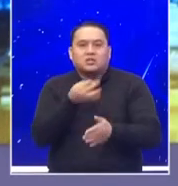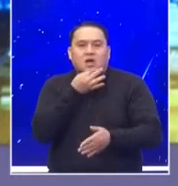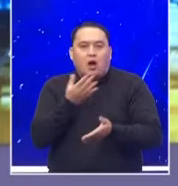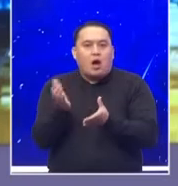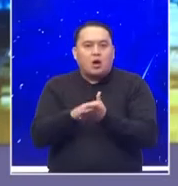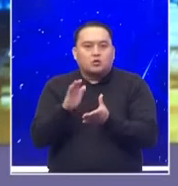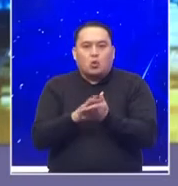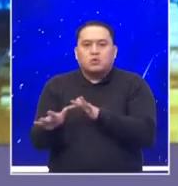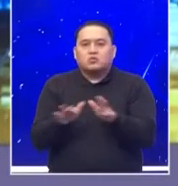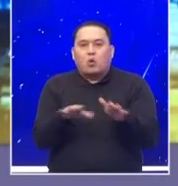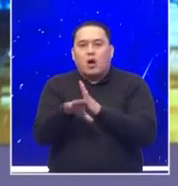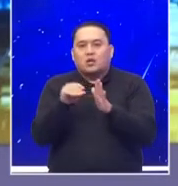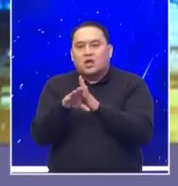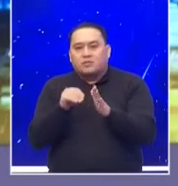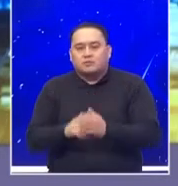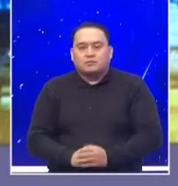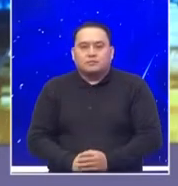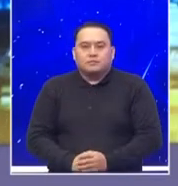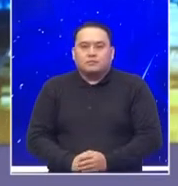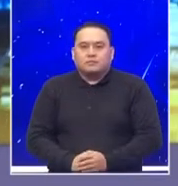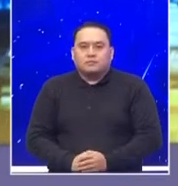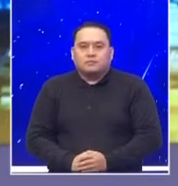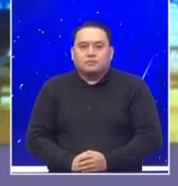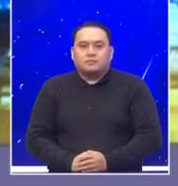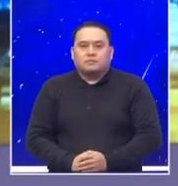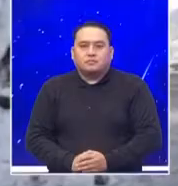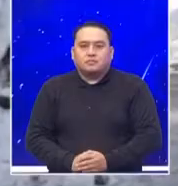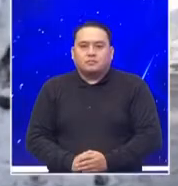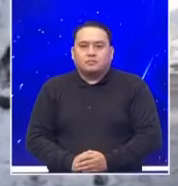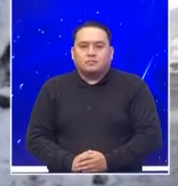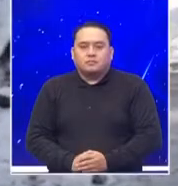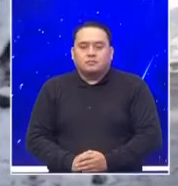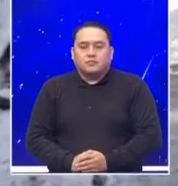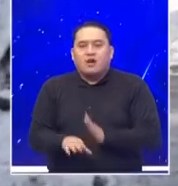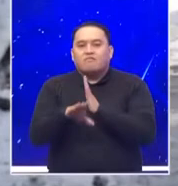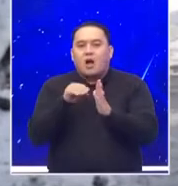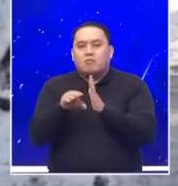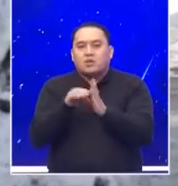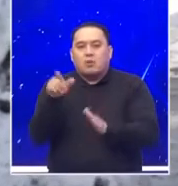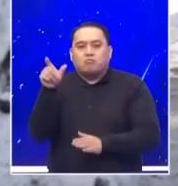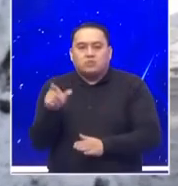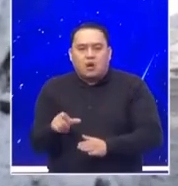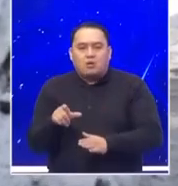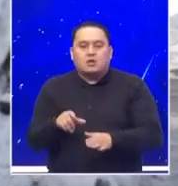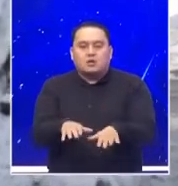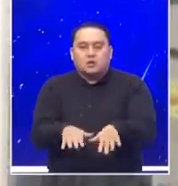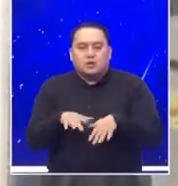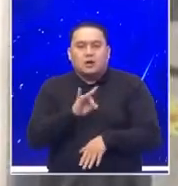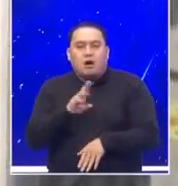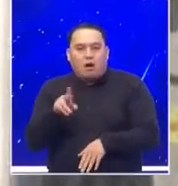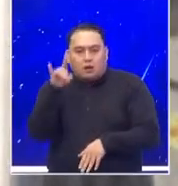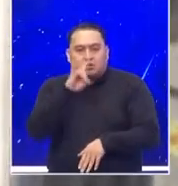ознакомились процедуры голосования подробности у до мира не этого выборы депутатов мажилиса парламента республики казахстан